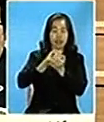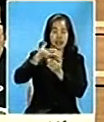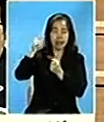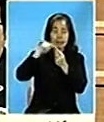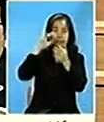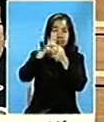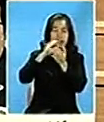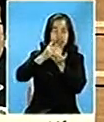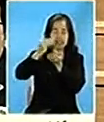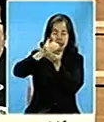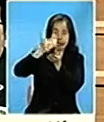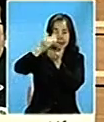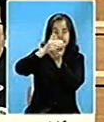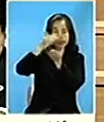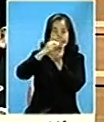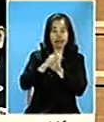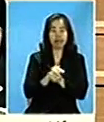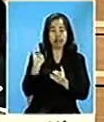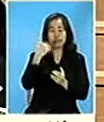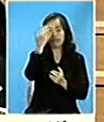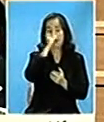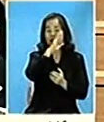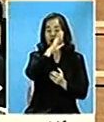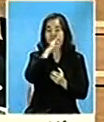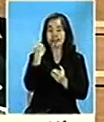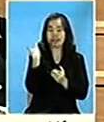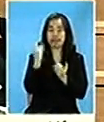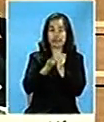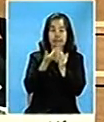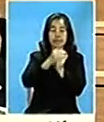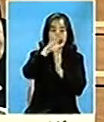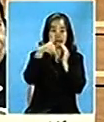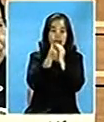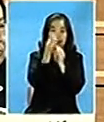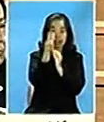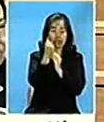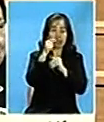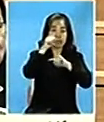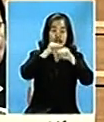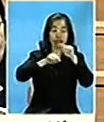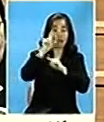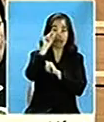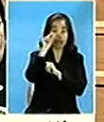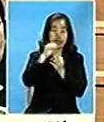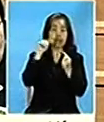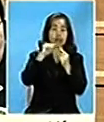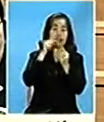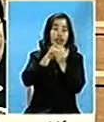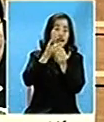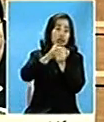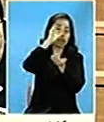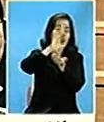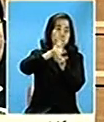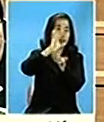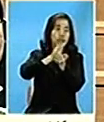ำระต้นเงินกู้ซึ่งถ้าหากว่าดูตัวเลขนะครับ 20% ของงบประมาณ